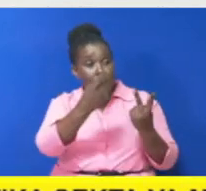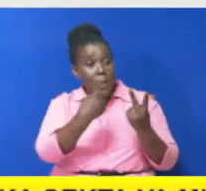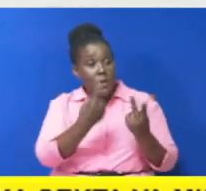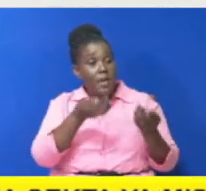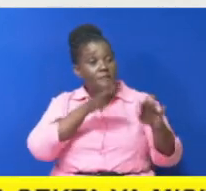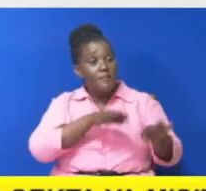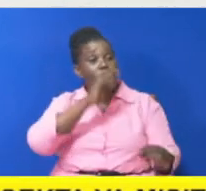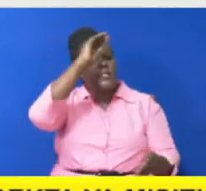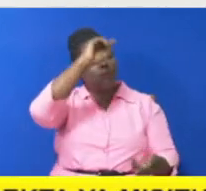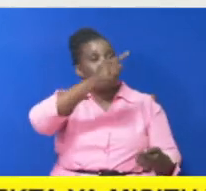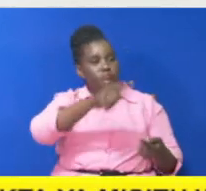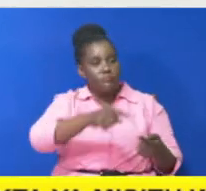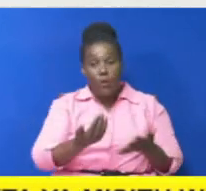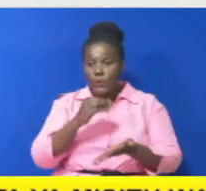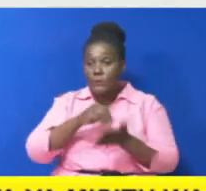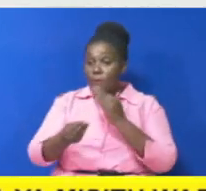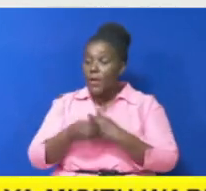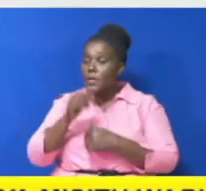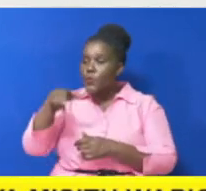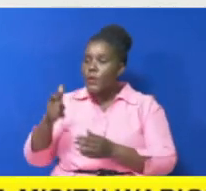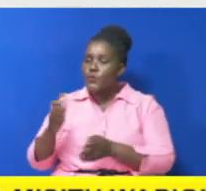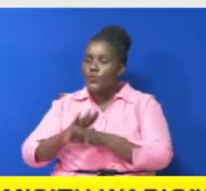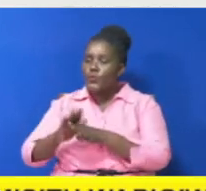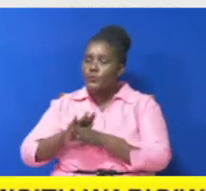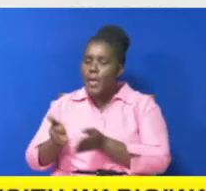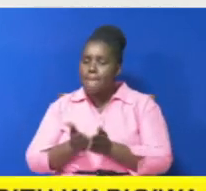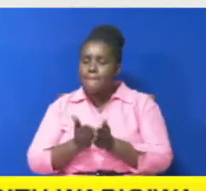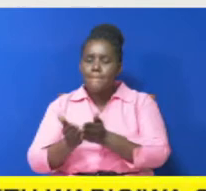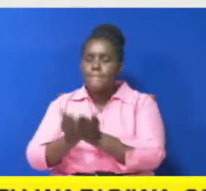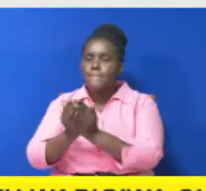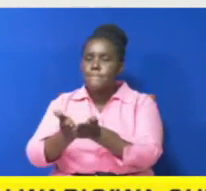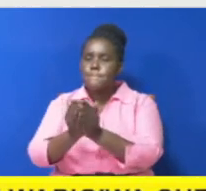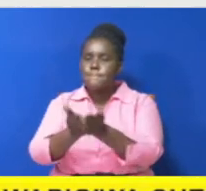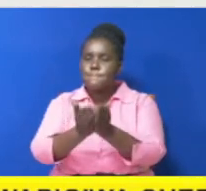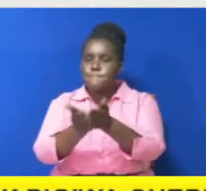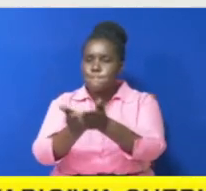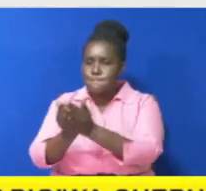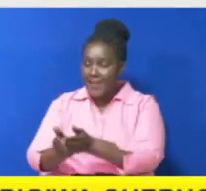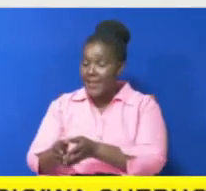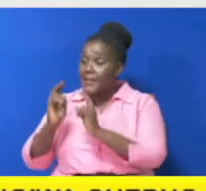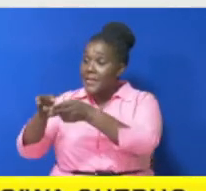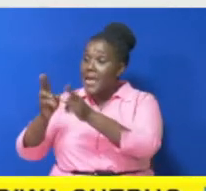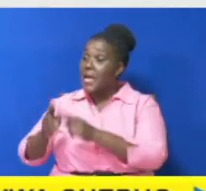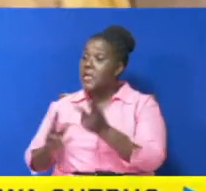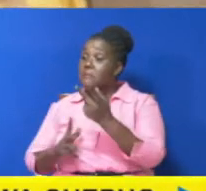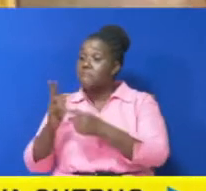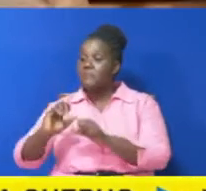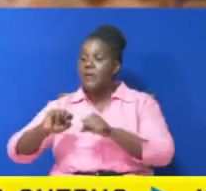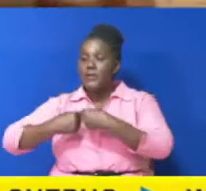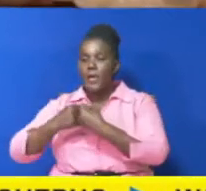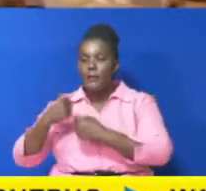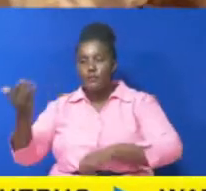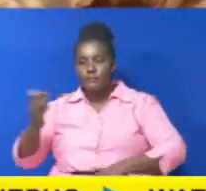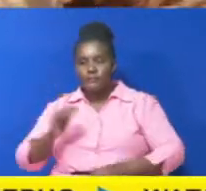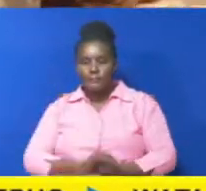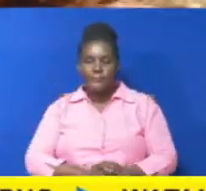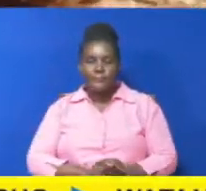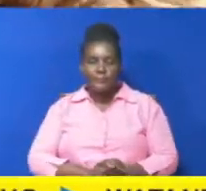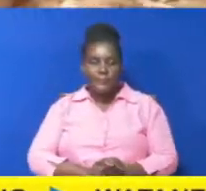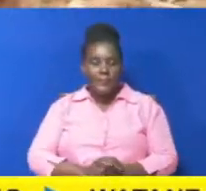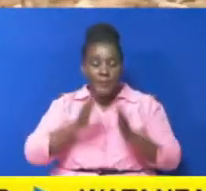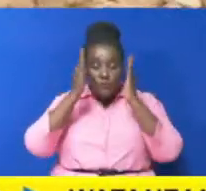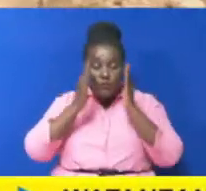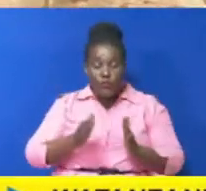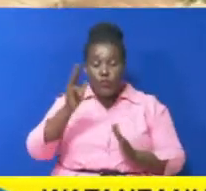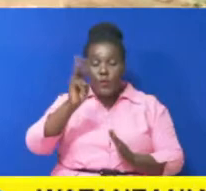mitumbwi, maji yakijaa, mitumbwi inapinduka, lakini daraja hili linaenda kuwa suluhisho sasa kwa ajili ya kutatua hii changamoto ya muda mrefu. Katika hatua nyingine, mkuu wa